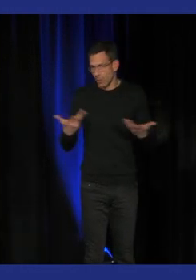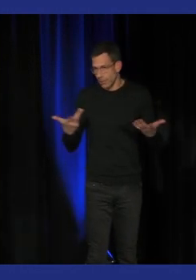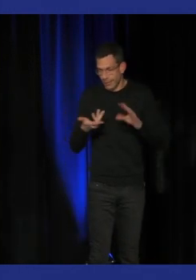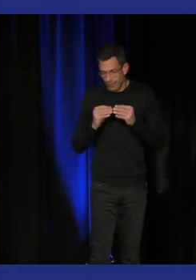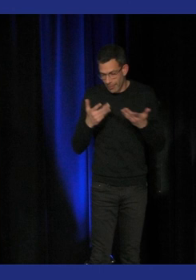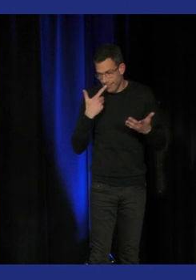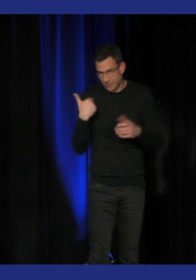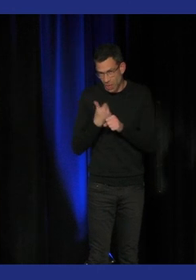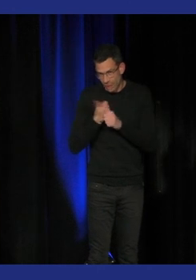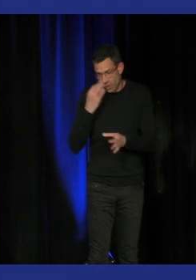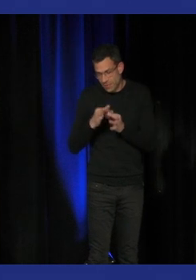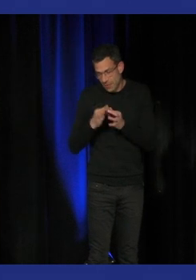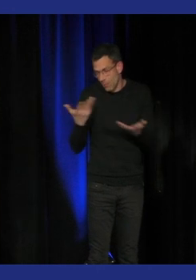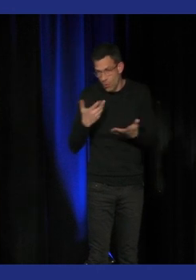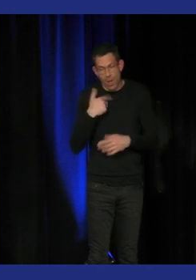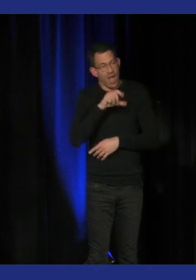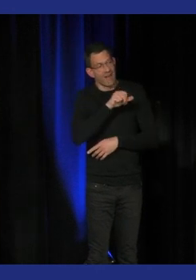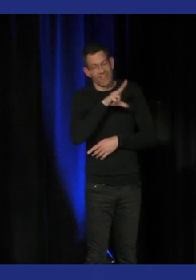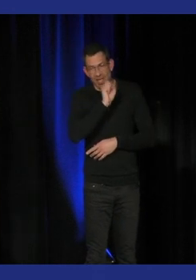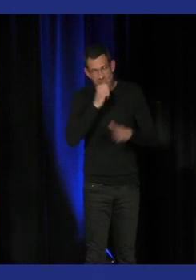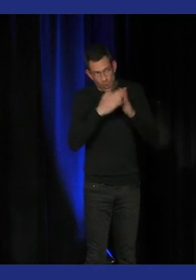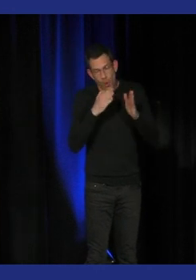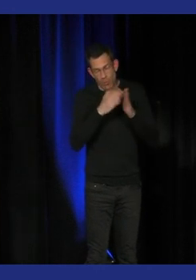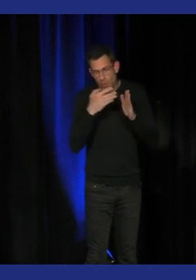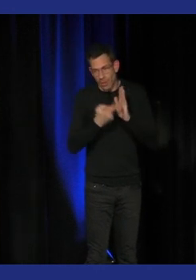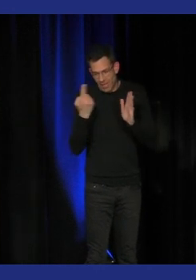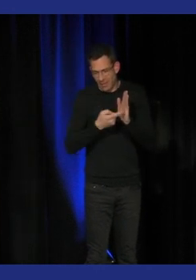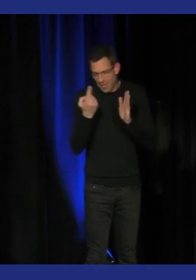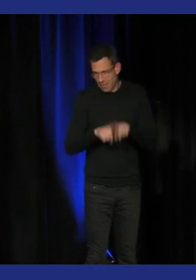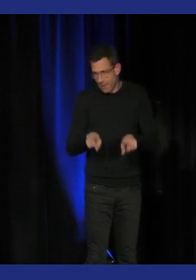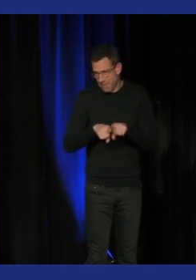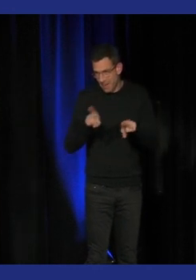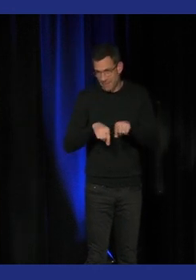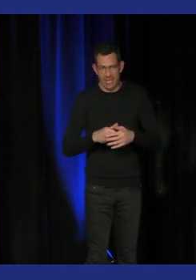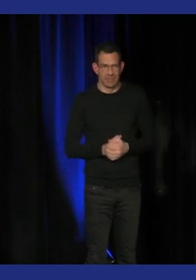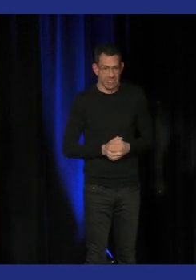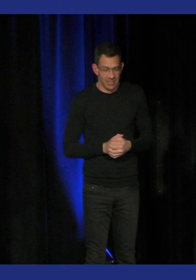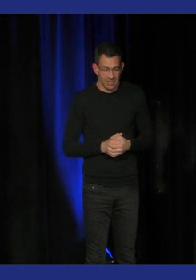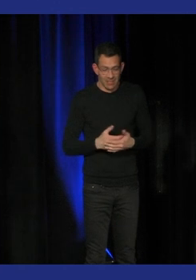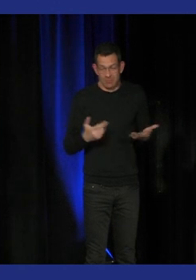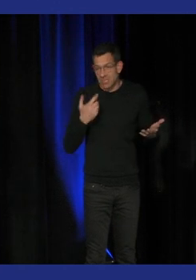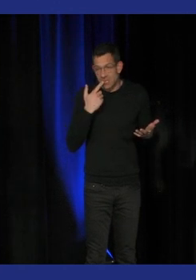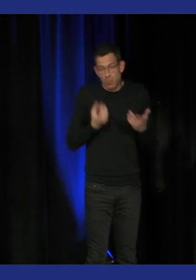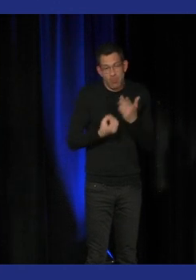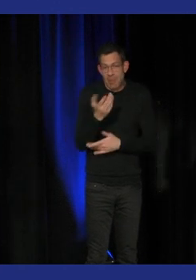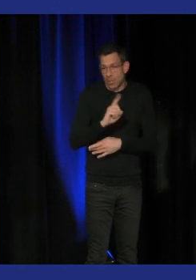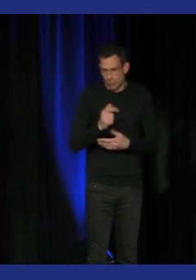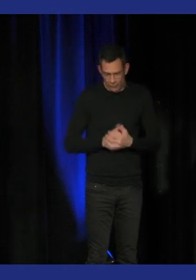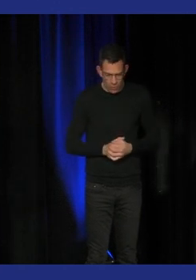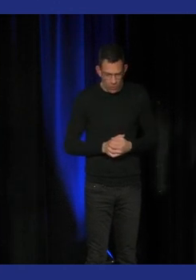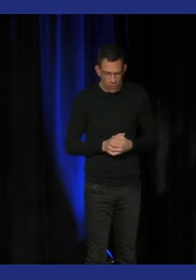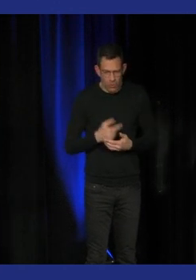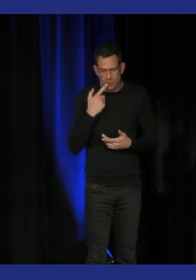d'AVS à chaque rentrée qu'on constate. Voilà, bon, j'ai peur de prendre trop de temps. Donc, je vais